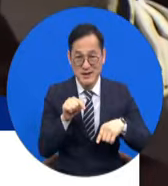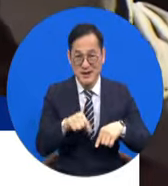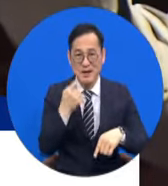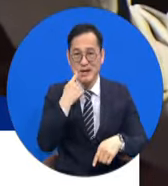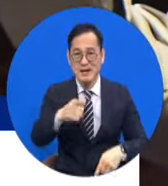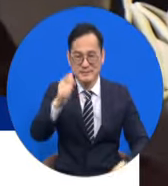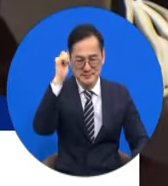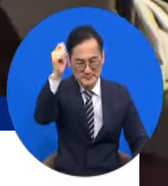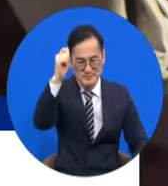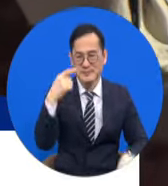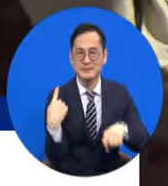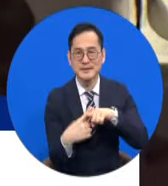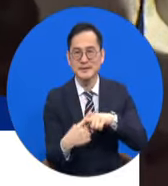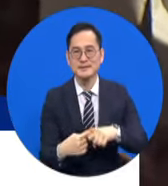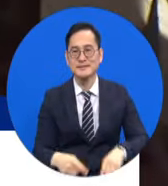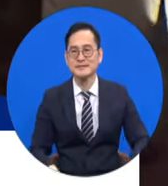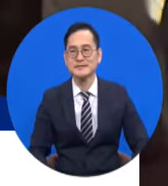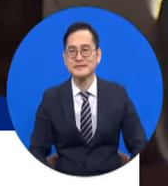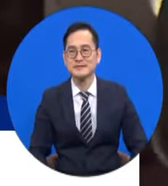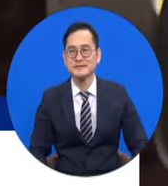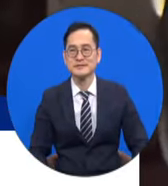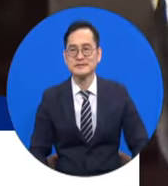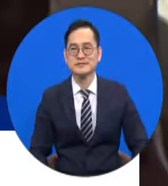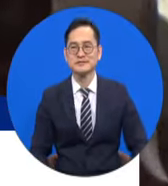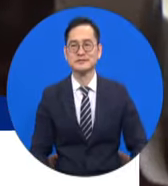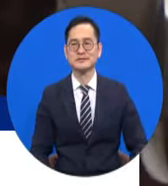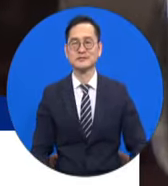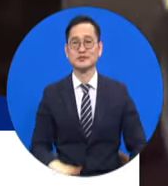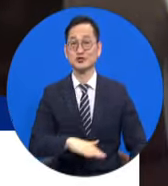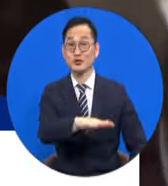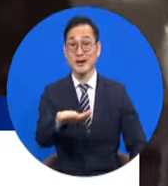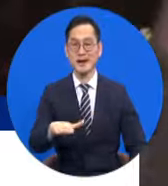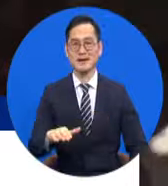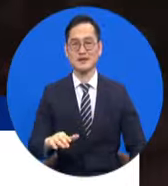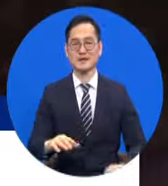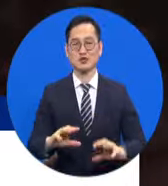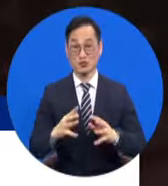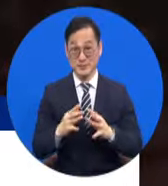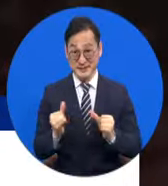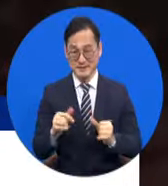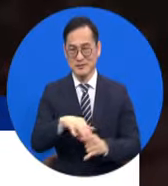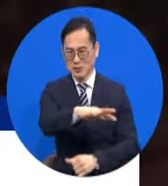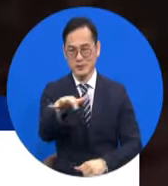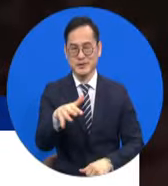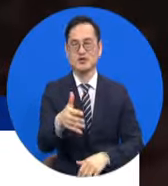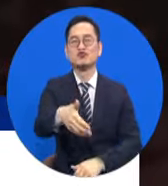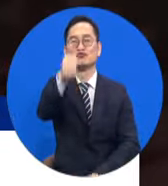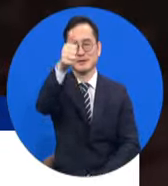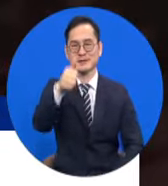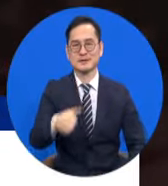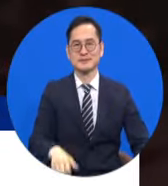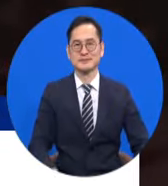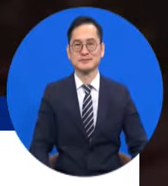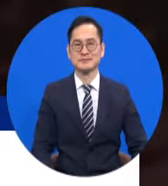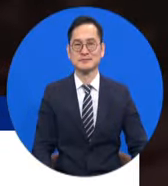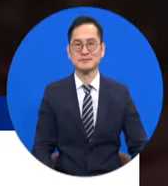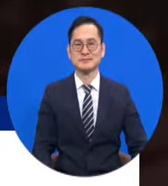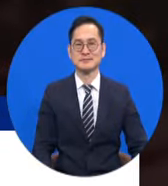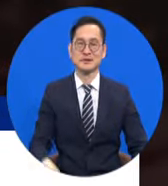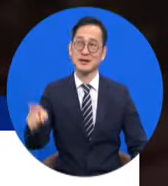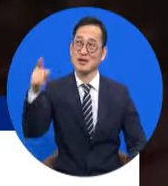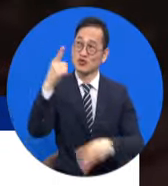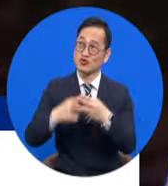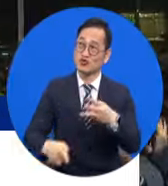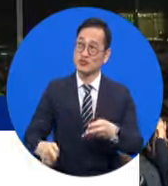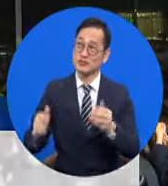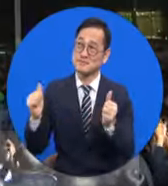옐로우 카드 경고장입니다. 우리가 이 나라 주인이다. 경고장을 날려야 되지 않겠습니까?